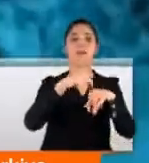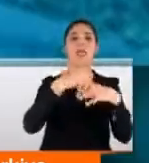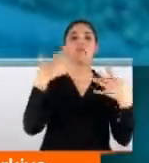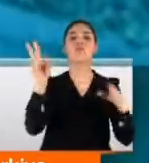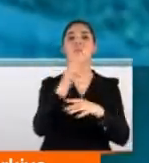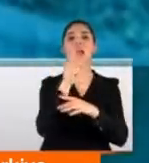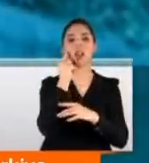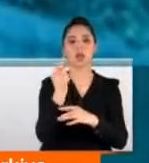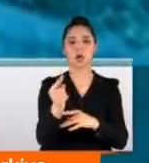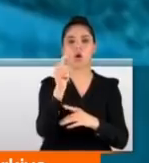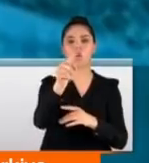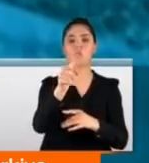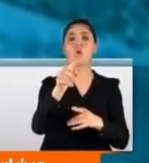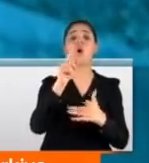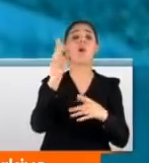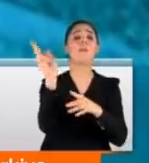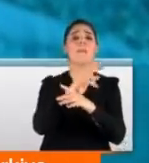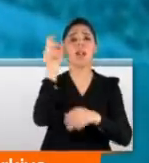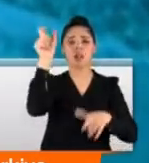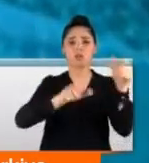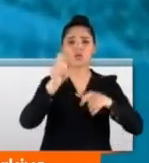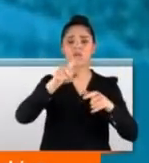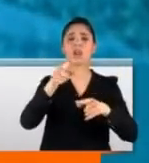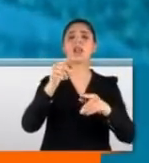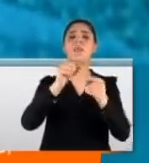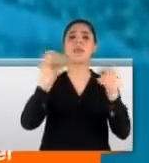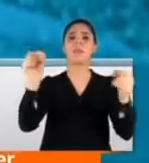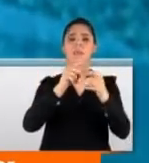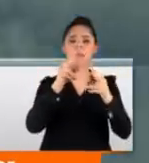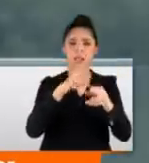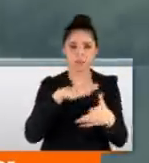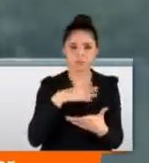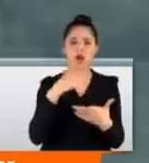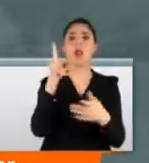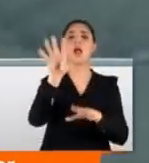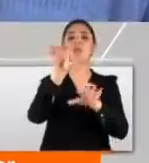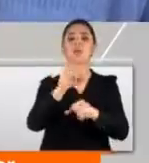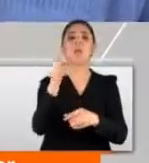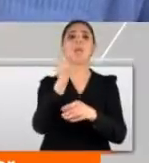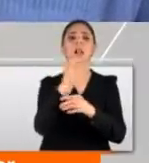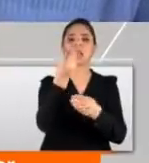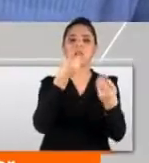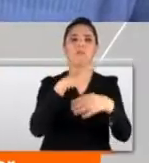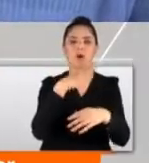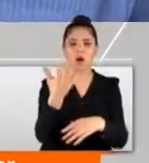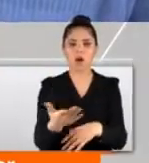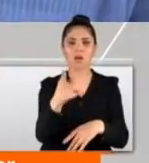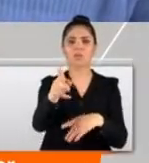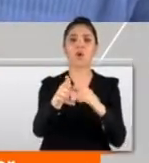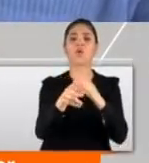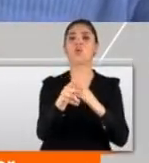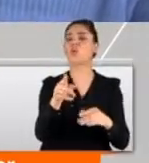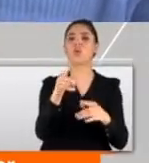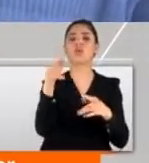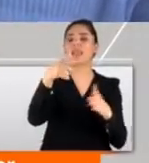için geçerli. Çünkü bu tür balıkçıların hem misinalarını kesiyor hem de avladıkları balıkları yiyor. Balon balığının kuyruğunu getirmesindeki